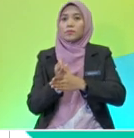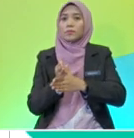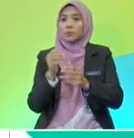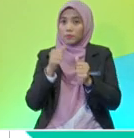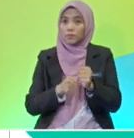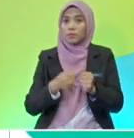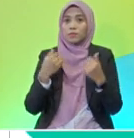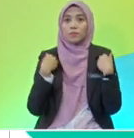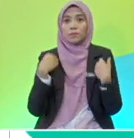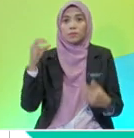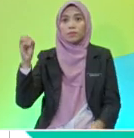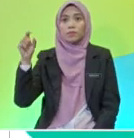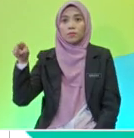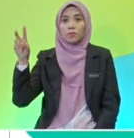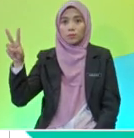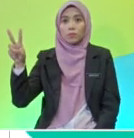sifat